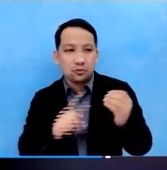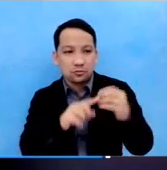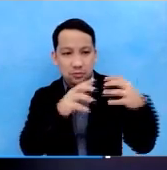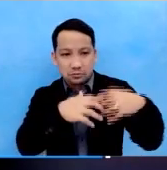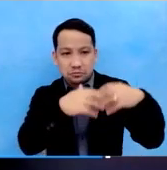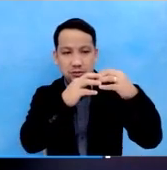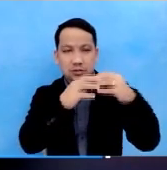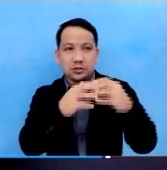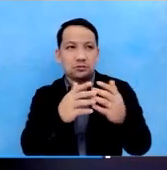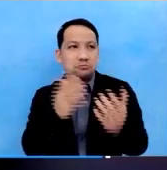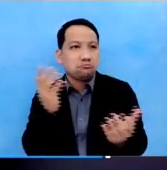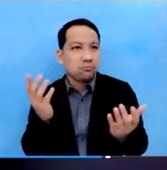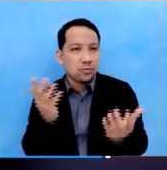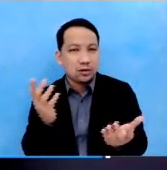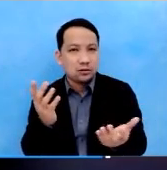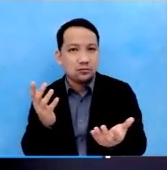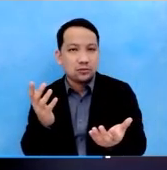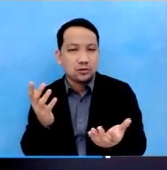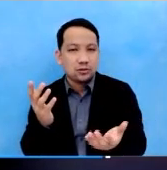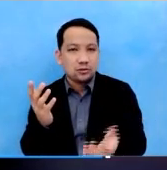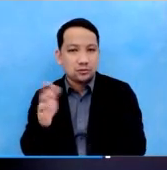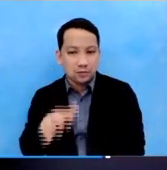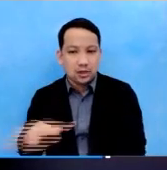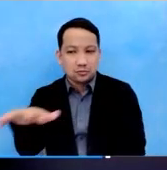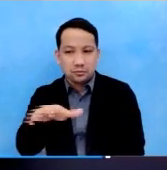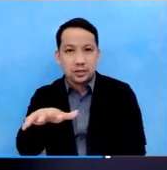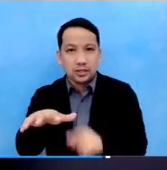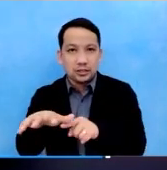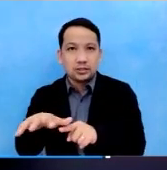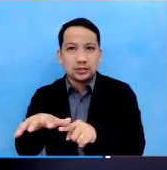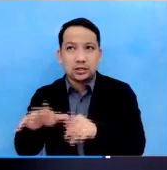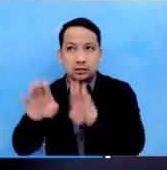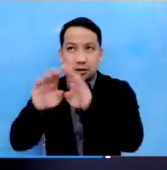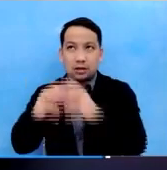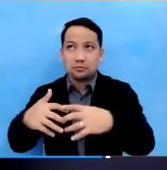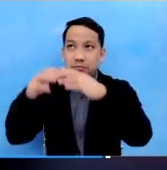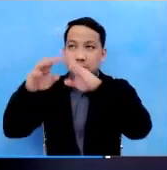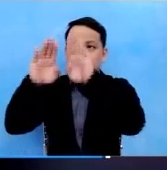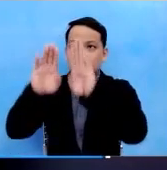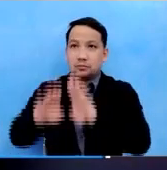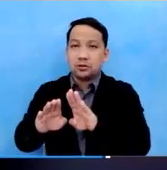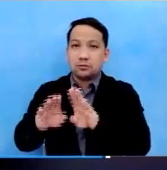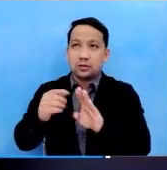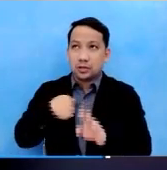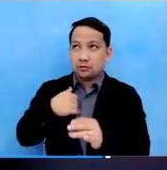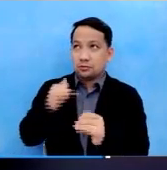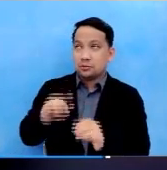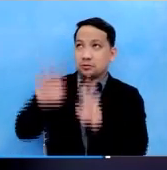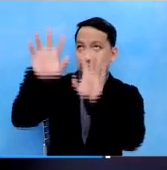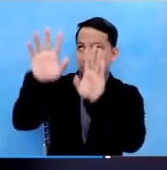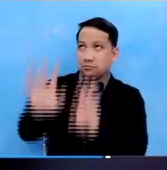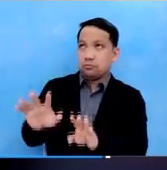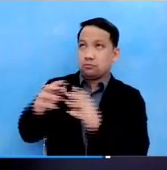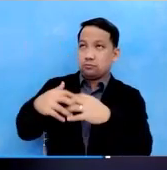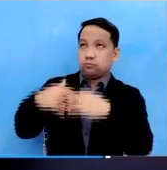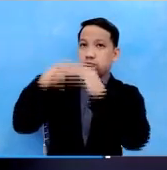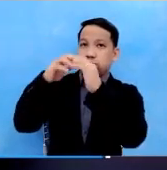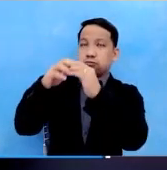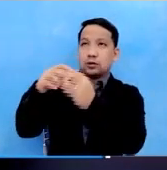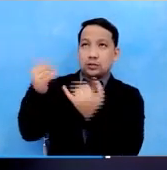mga allegedly may cracks na building. At nasa harapan po kami ngayon ng isang building na ngayon ay